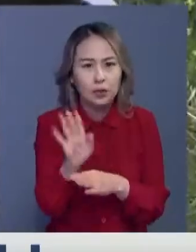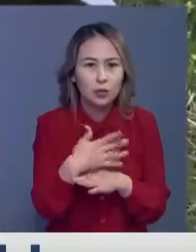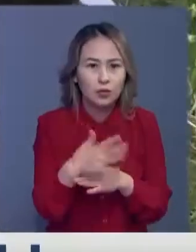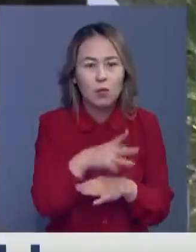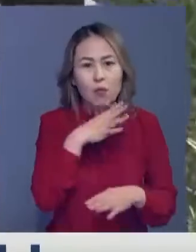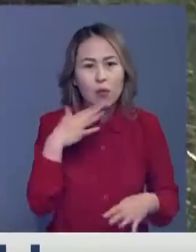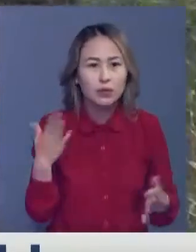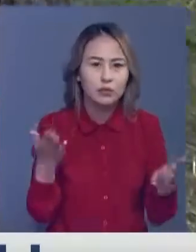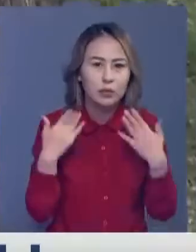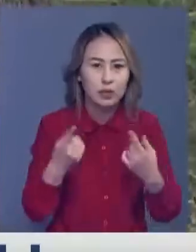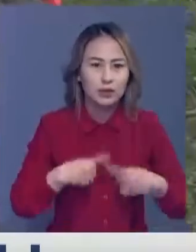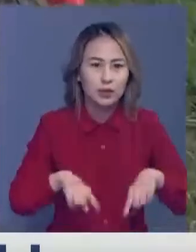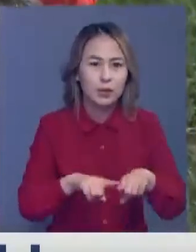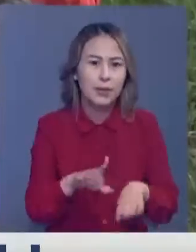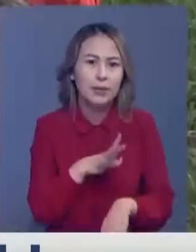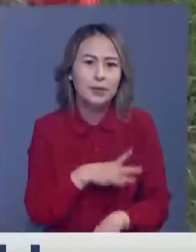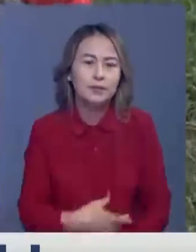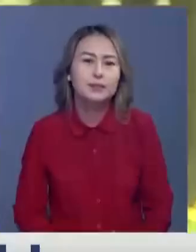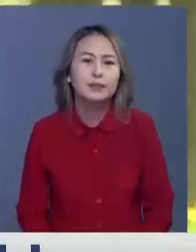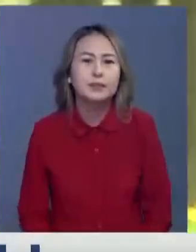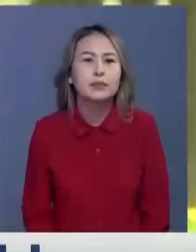бас қосып демалыс ұйымдастырған.